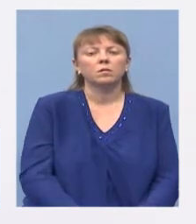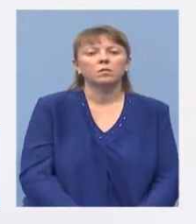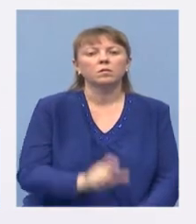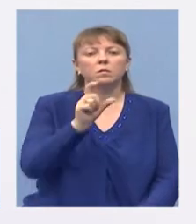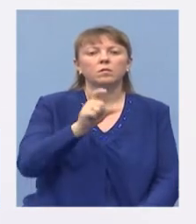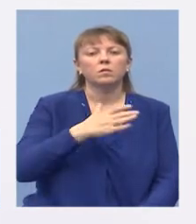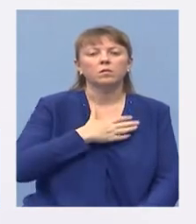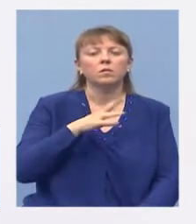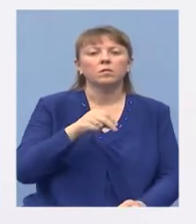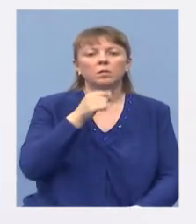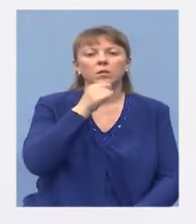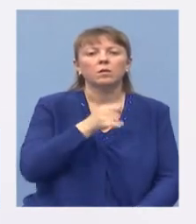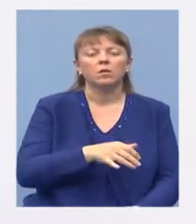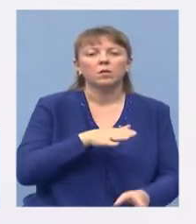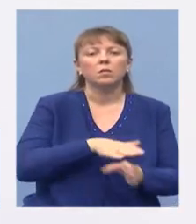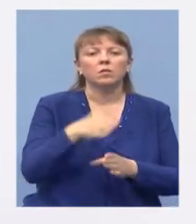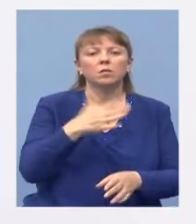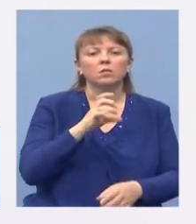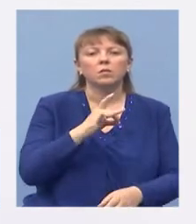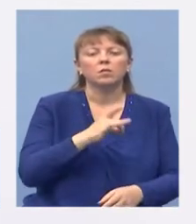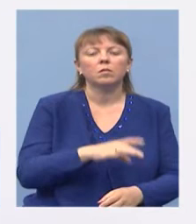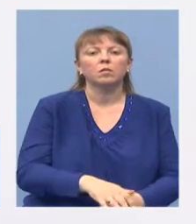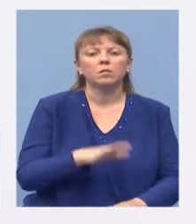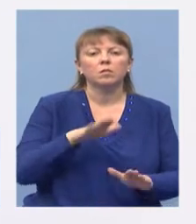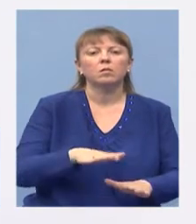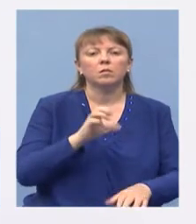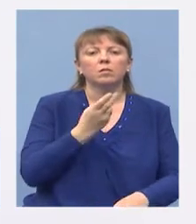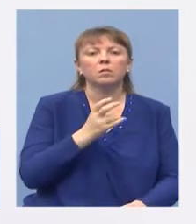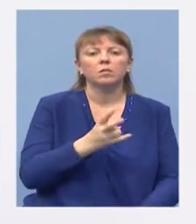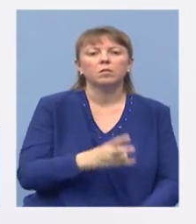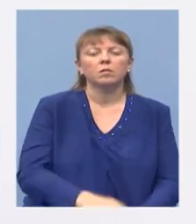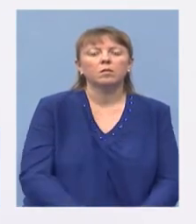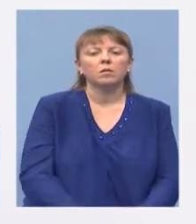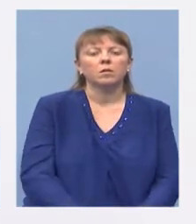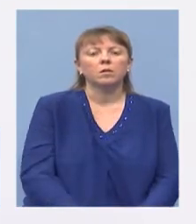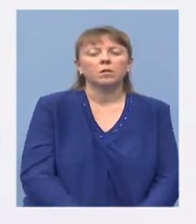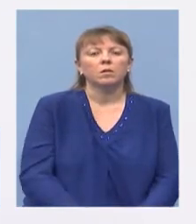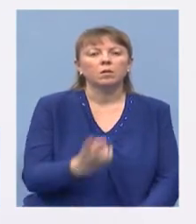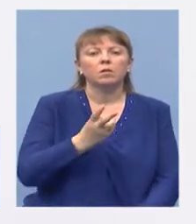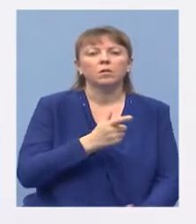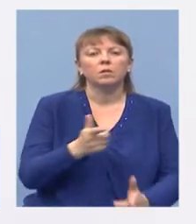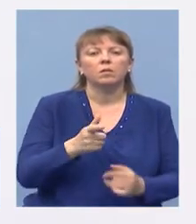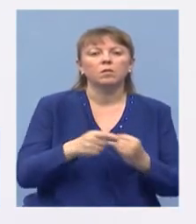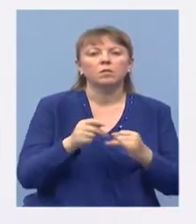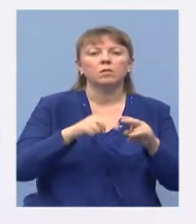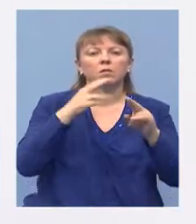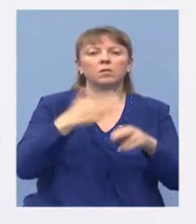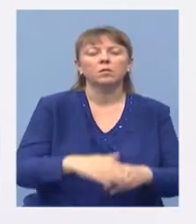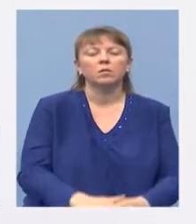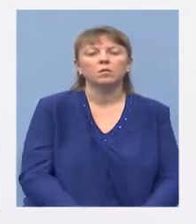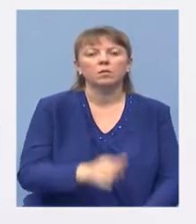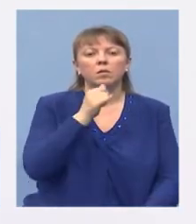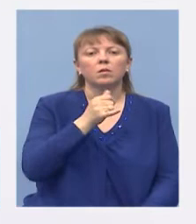Граждане наши могут получить полностью весь спектр услуг у нас в ЦОНе. То есть, если вам необходимо изготовить землеустроительный проект и так далее, вы